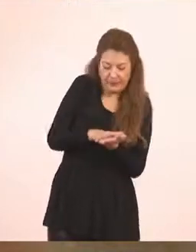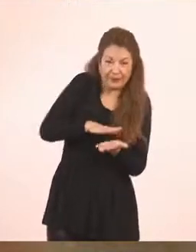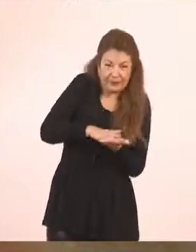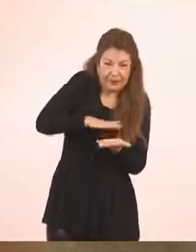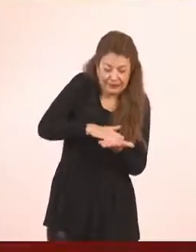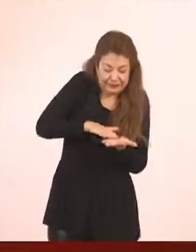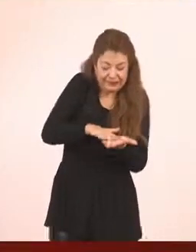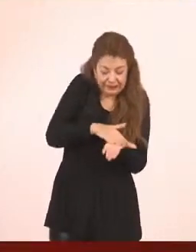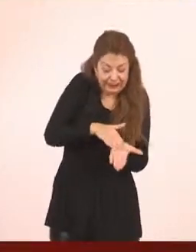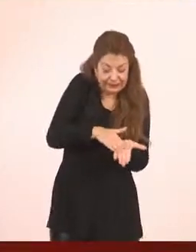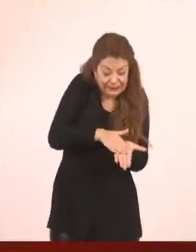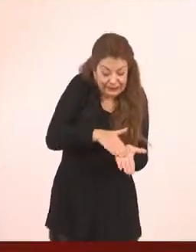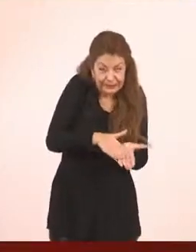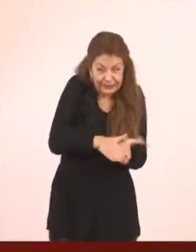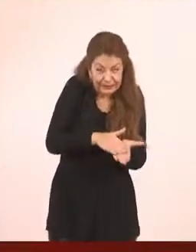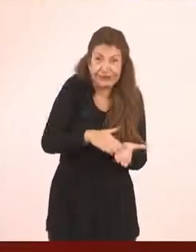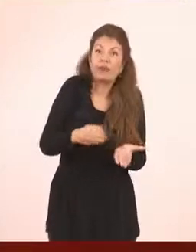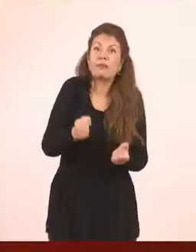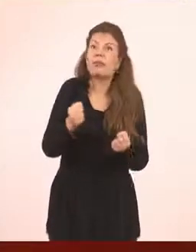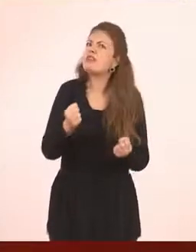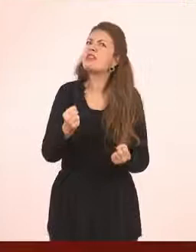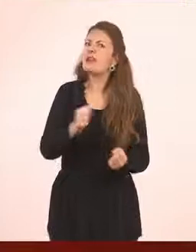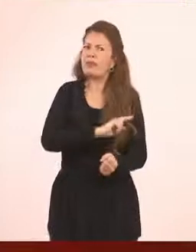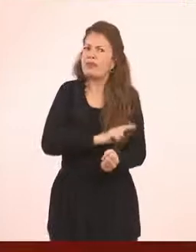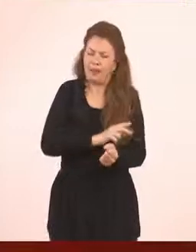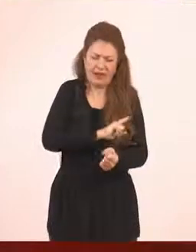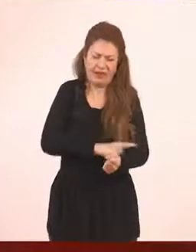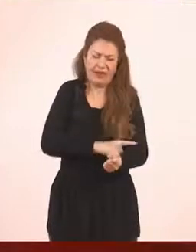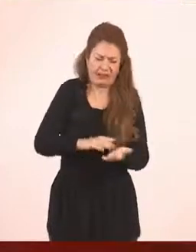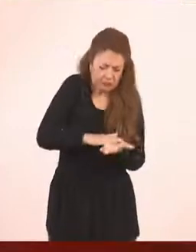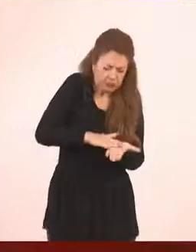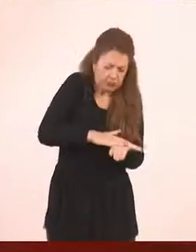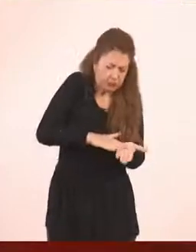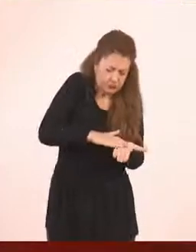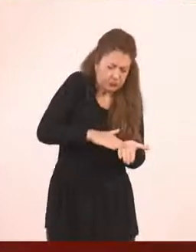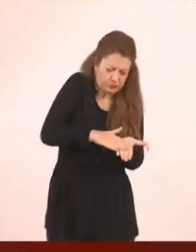Να το πατήσουμε καλά, καλά, καλά, καλά. Βάζουμε δύναμη στα δάχτυλα, Mm-hmm.